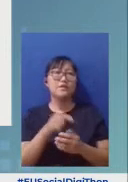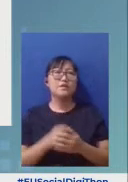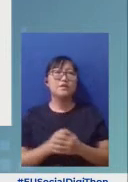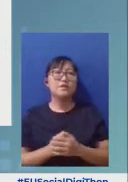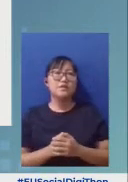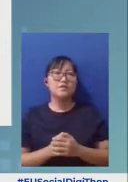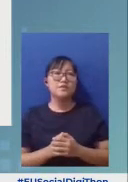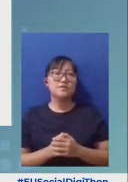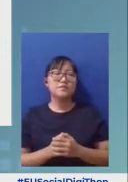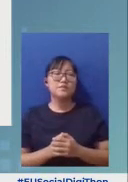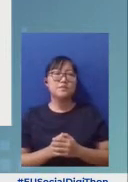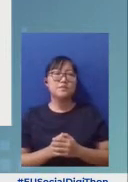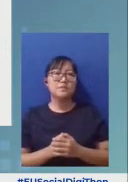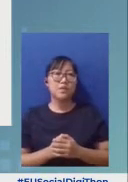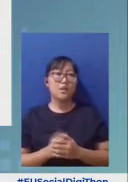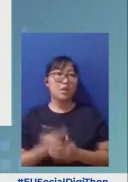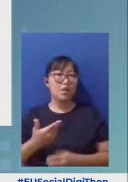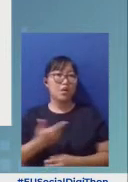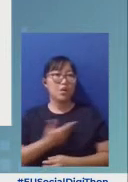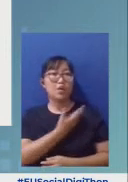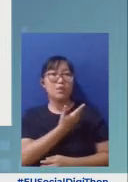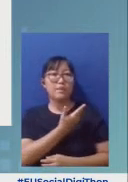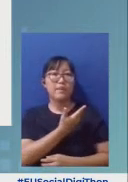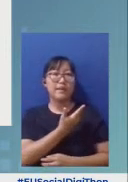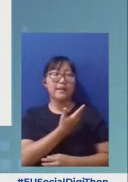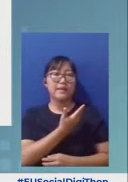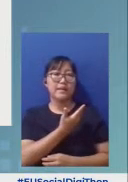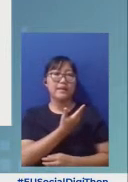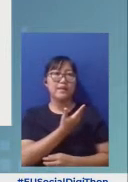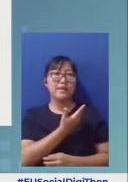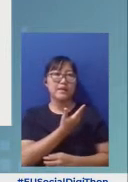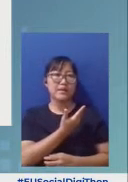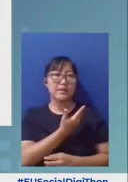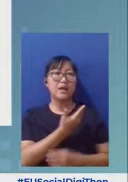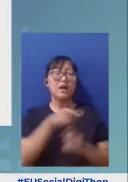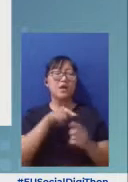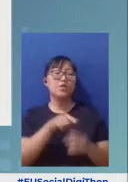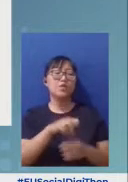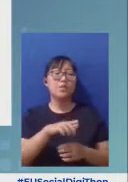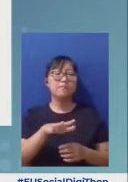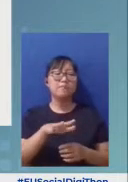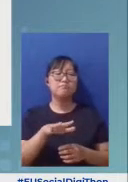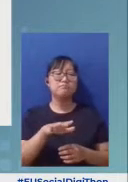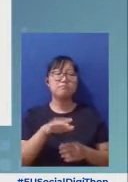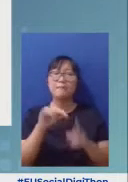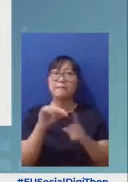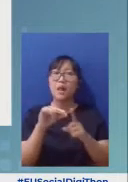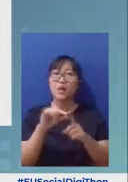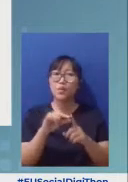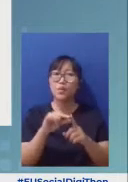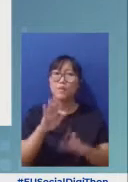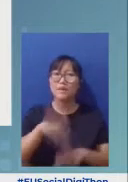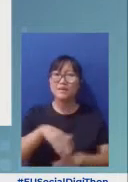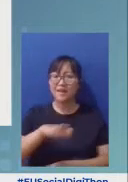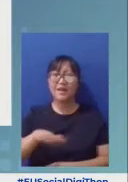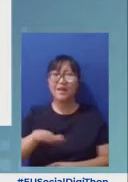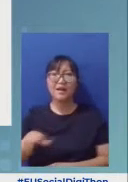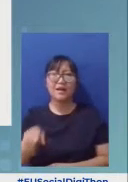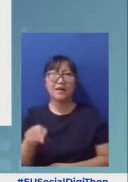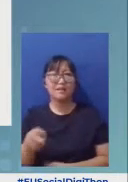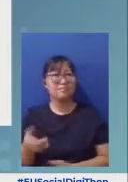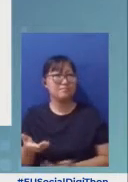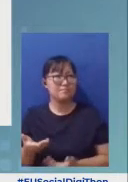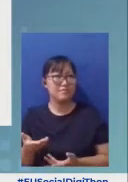pihak korban, termasuk dalam hal ini pelaku yang masih anak, karena sebenarnya pelaku yang masih anak, jangan-jangan juga kita bisa masukkan mereka dalam kategori